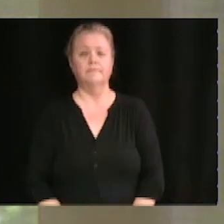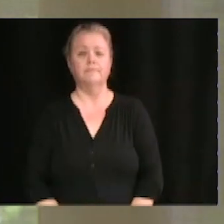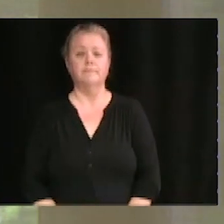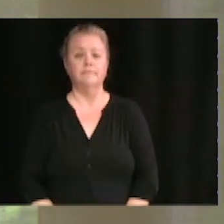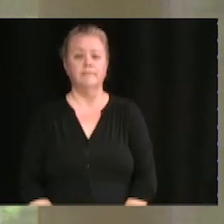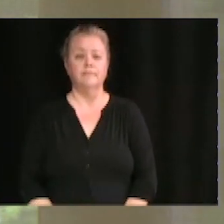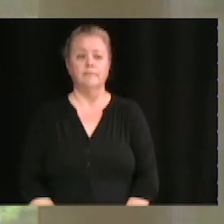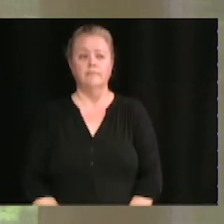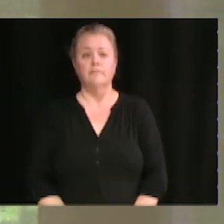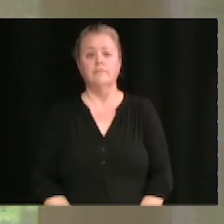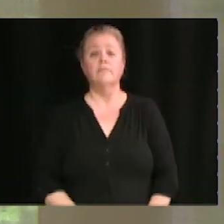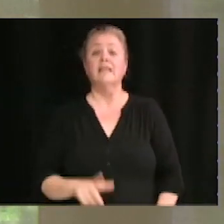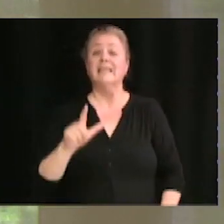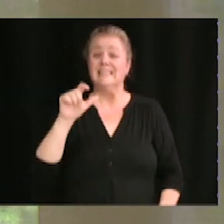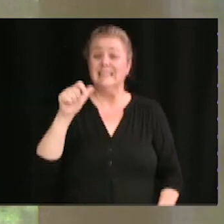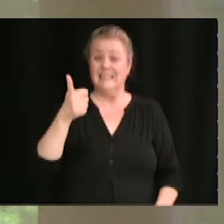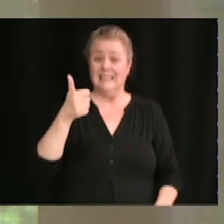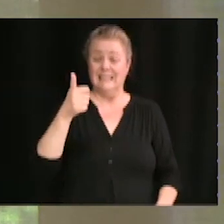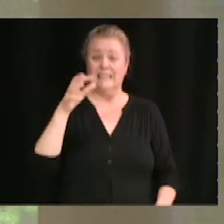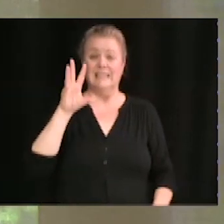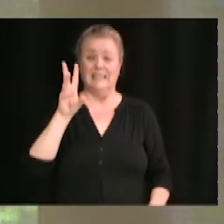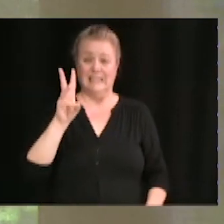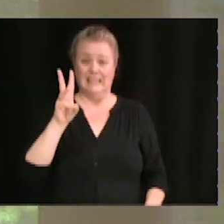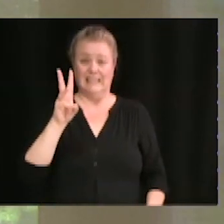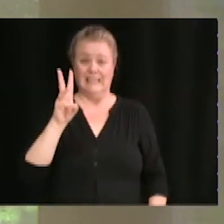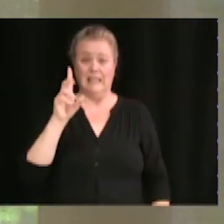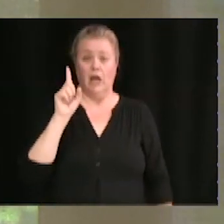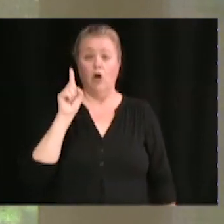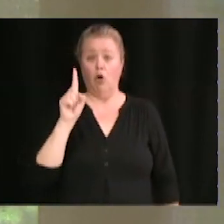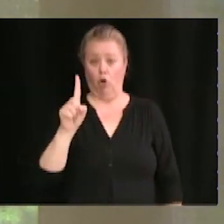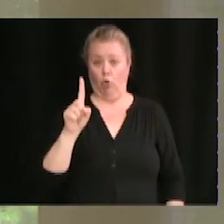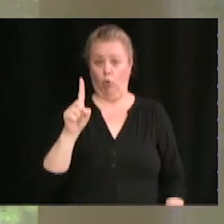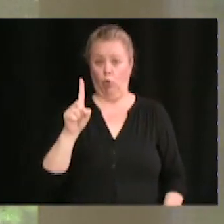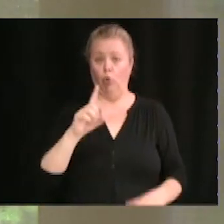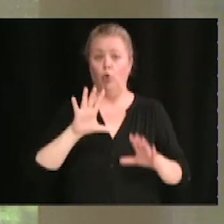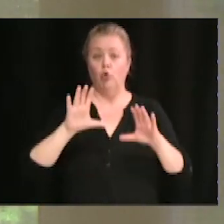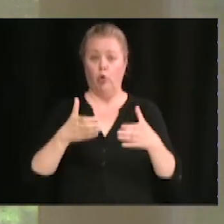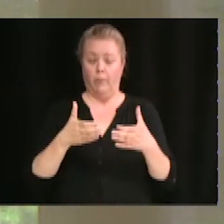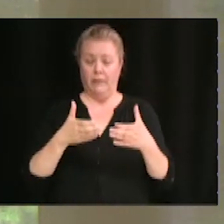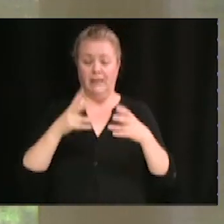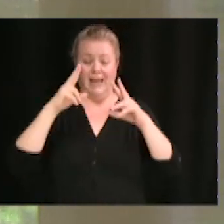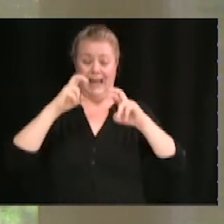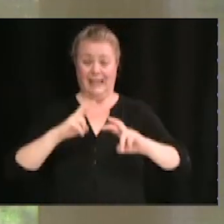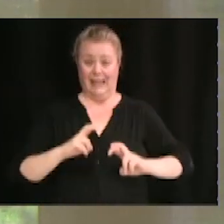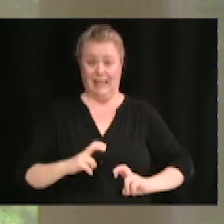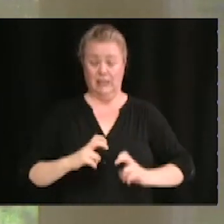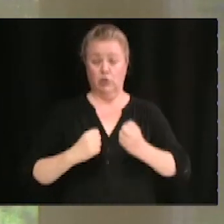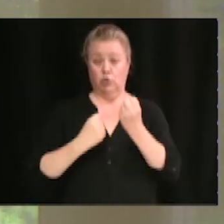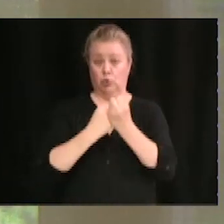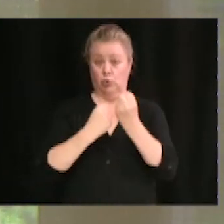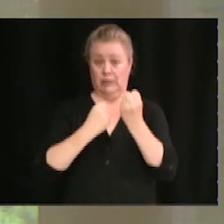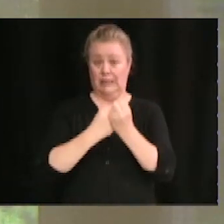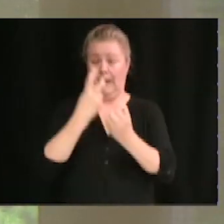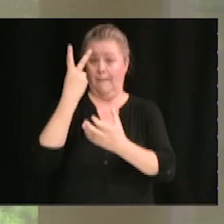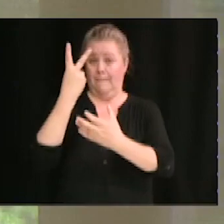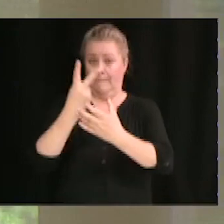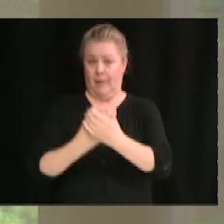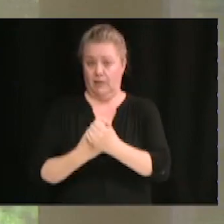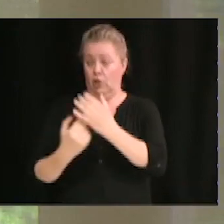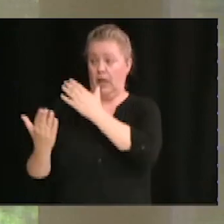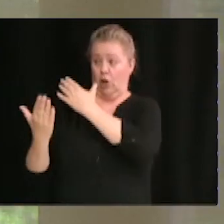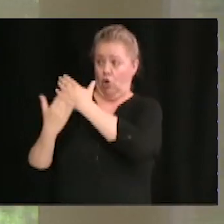10.6.1. Recommandations du comité d'analyse de soutien aux partenaires concernant des demandes d'aide financière.